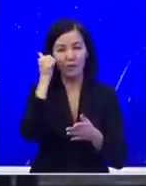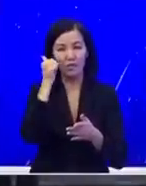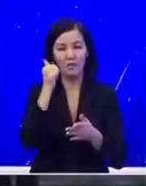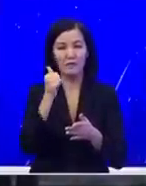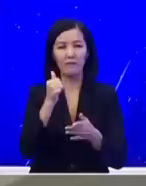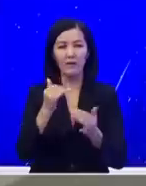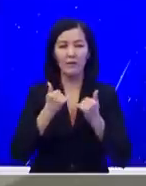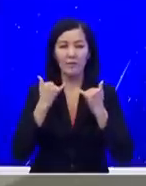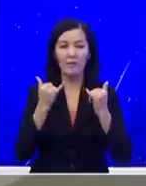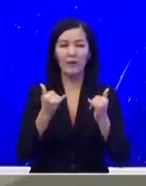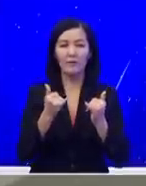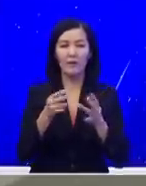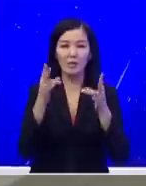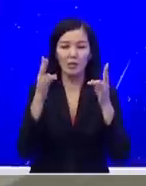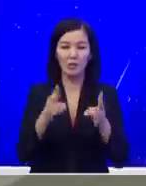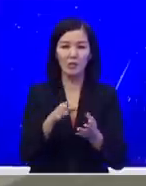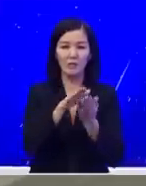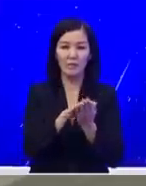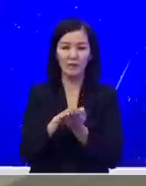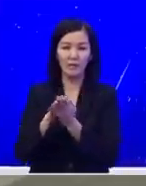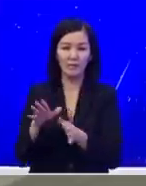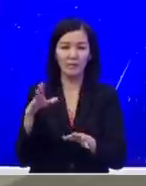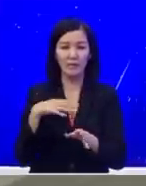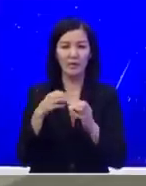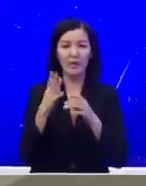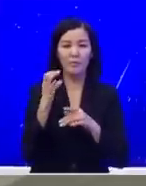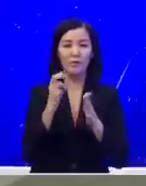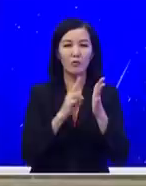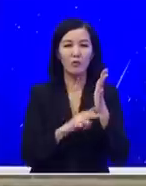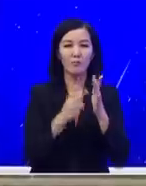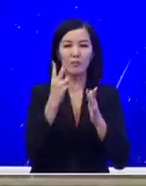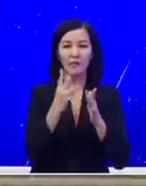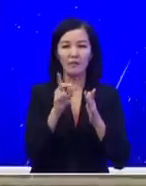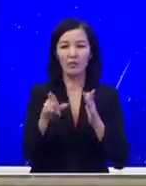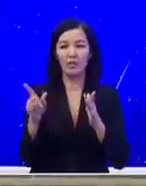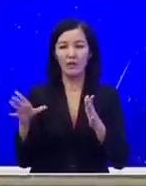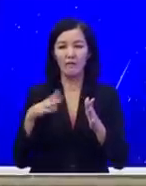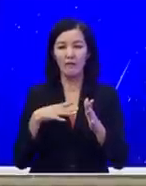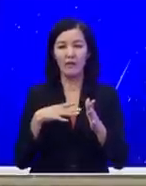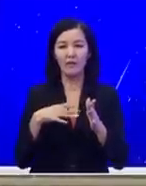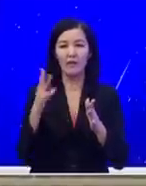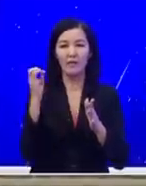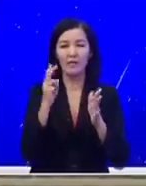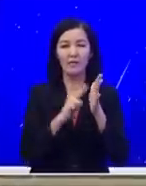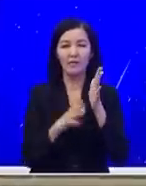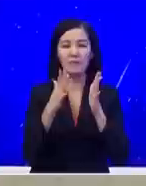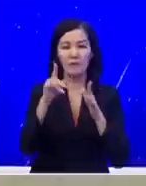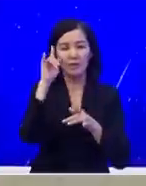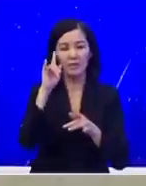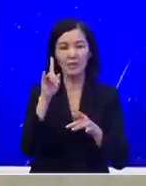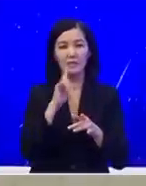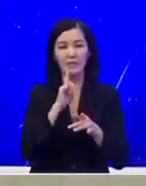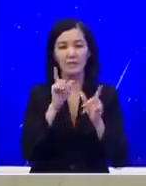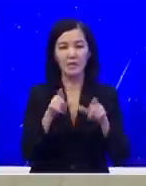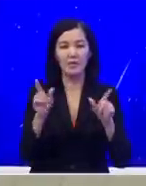пандемии коронавируса. В мире от этого опасного вируса скончались 572 тысячи человек, в их числе 375 казахстанцев. Все